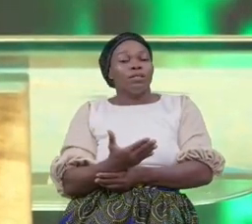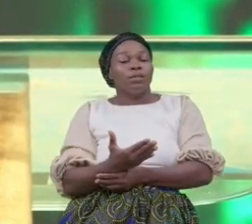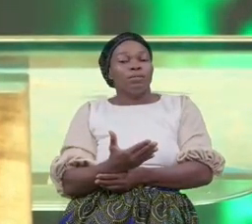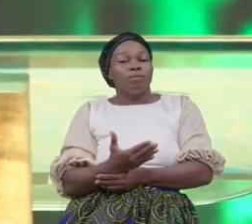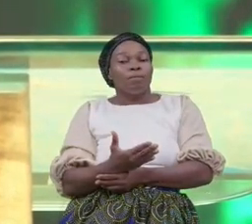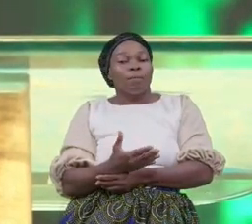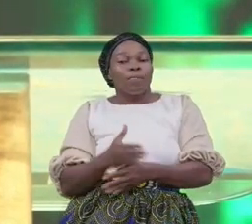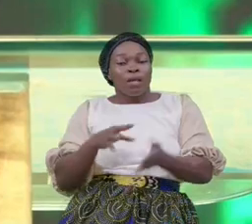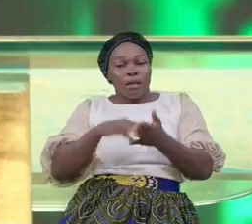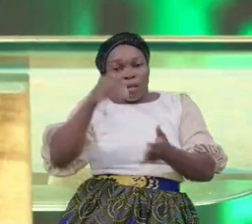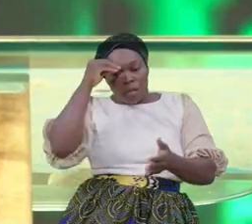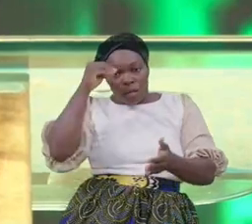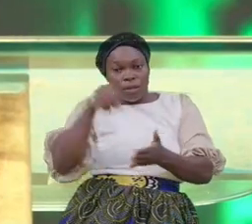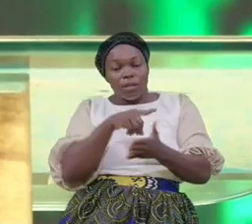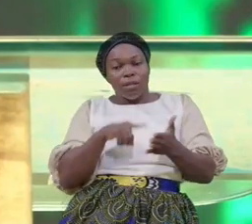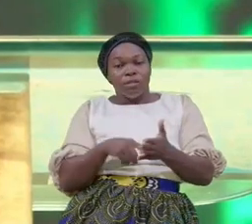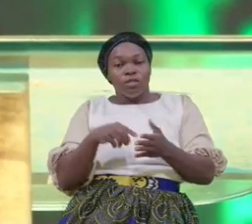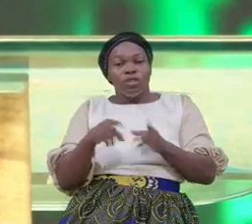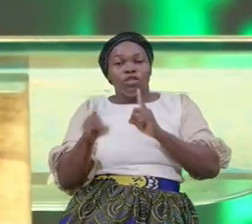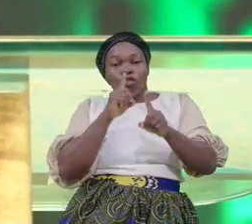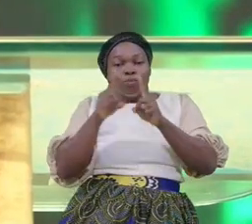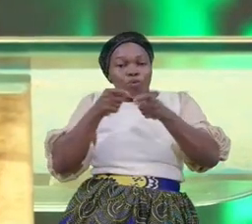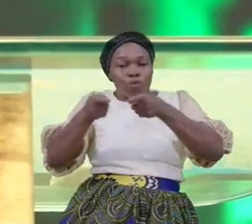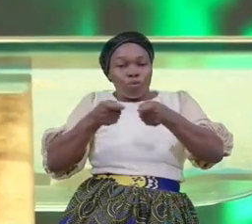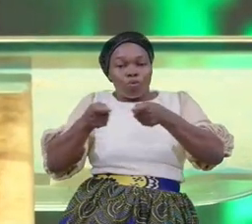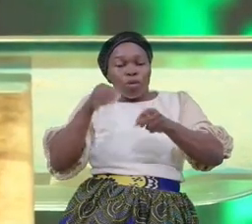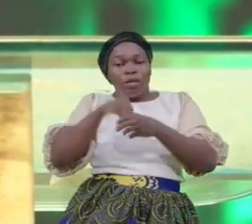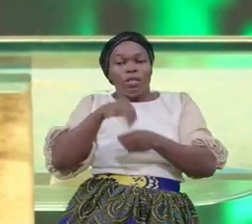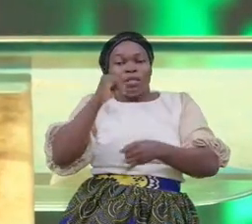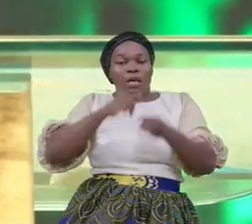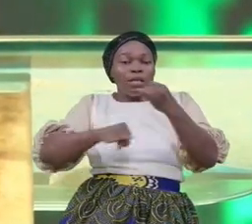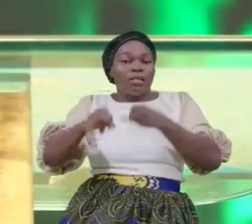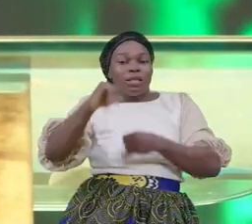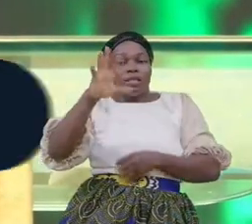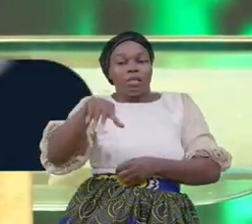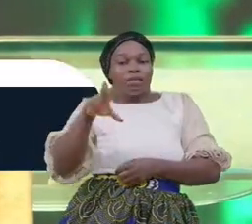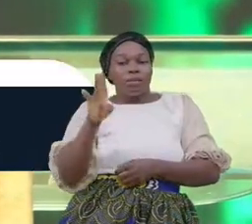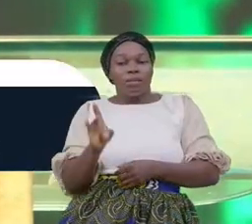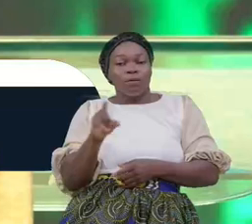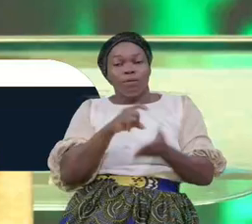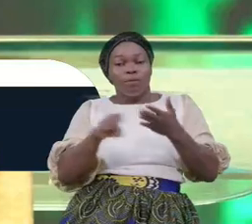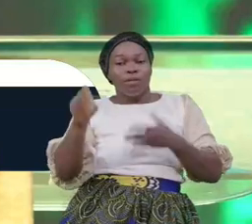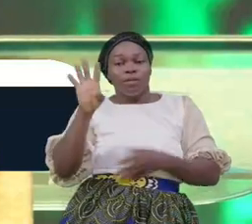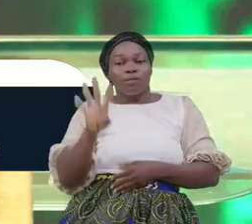Apprenez le pouvoir du contrôle de la parole. Ésaïe chapitre 7.